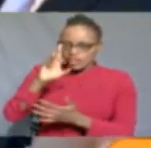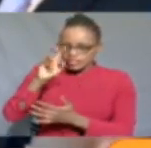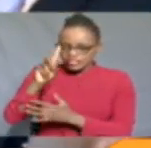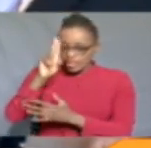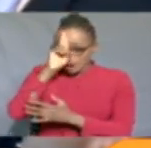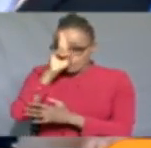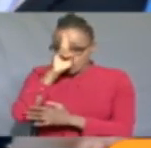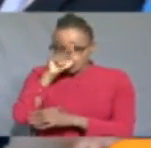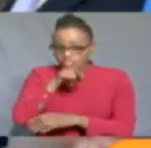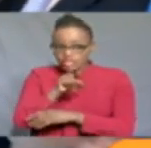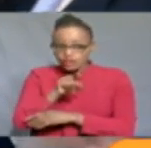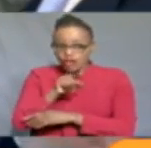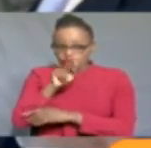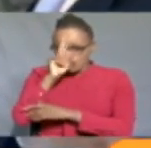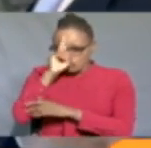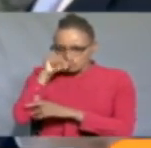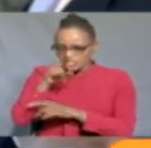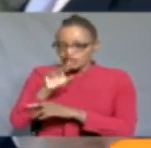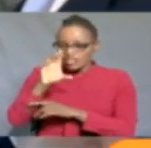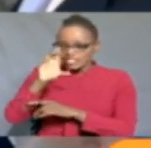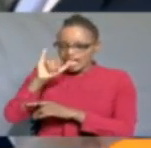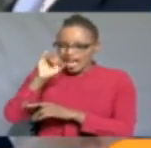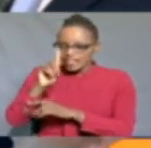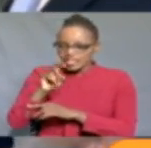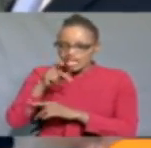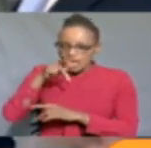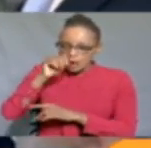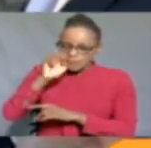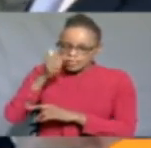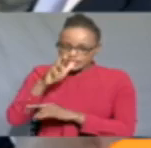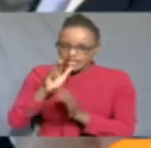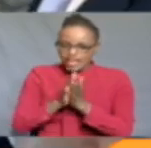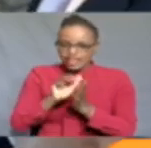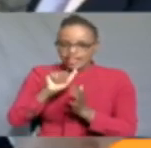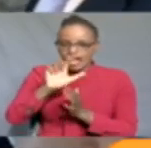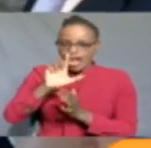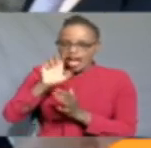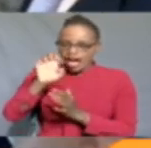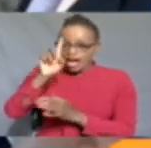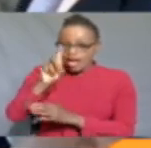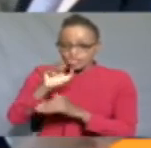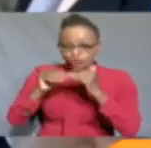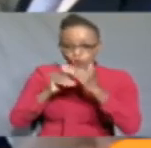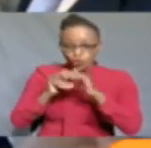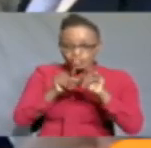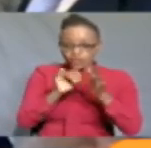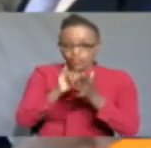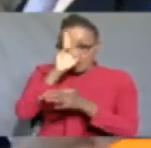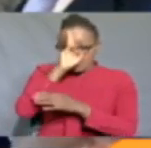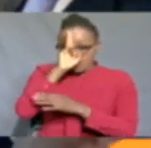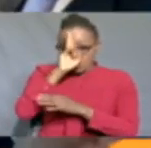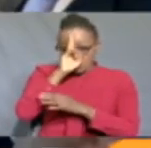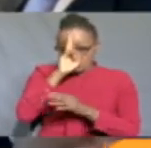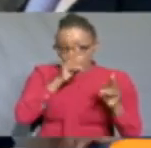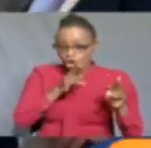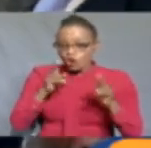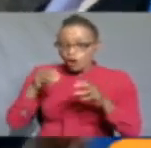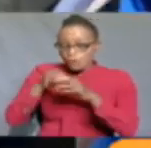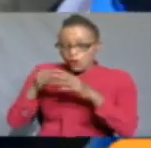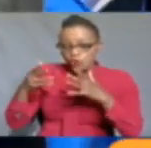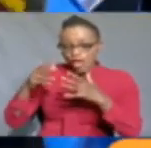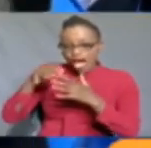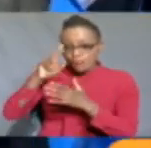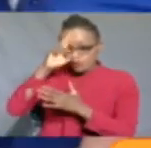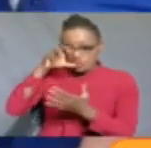Moru, ambaye alikuwa afisa wa idara ya ujasusi, Peter Mbithi na Alex Wanyama, nao wakiwa ni maafisa wa polisi katika